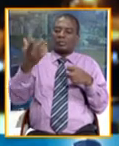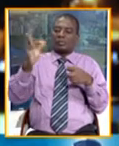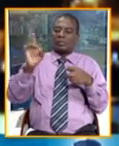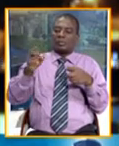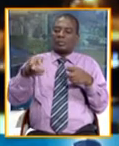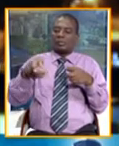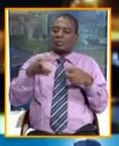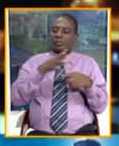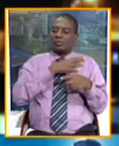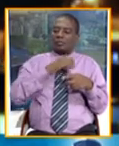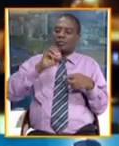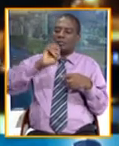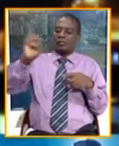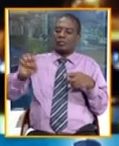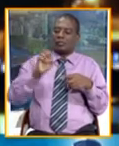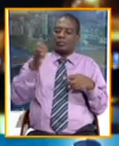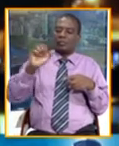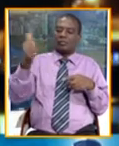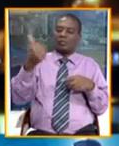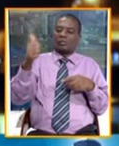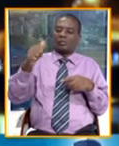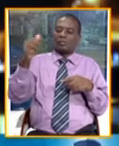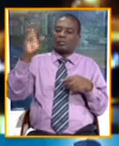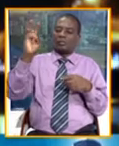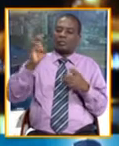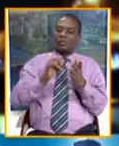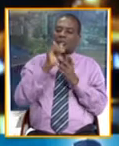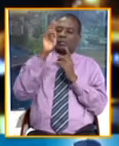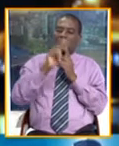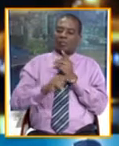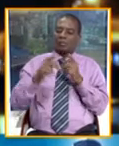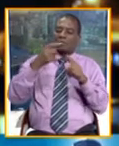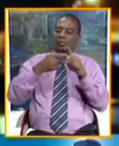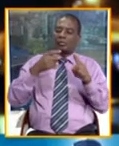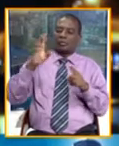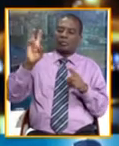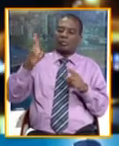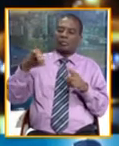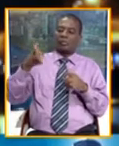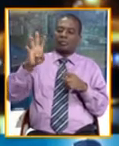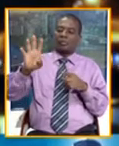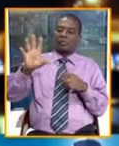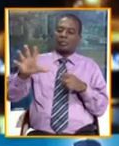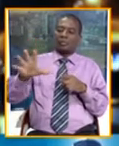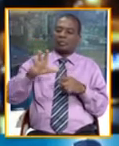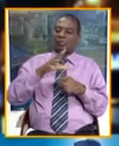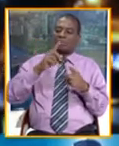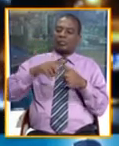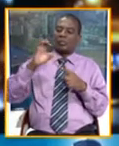Et mercredi 16 juin, de 7h45 à